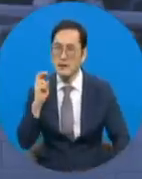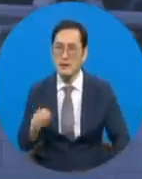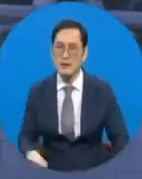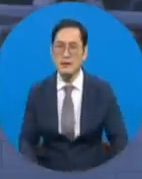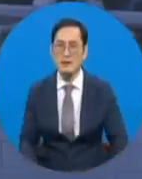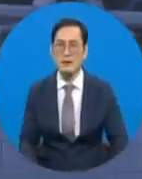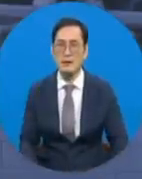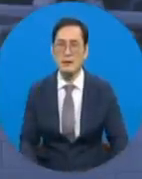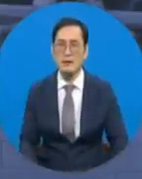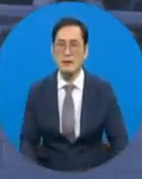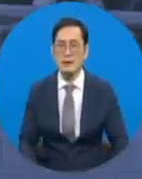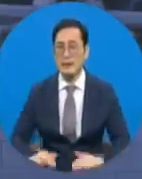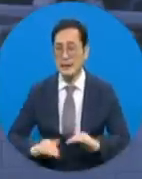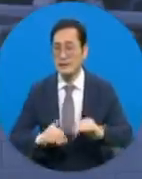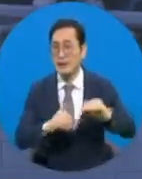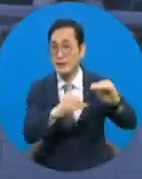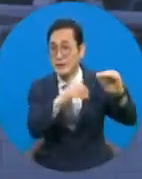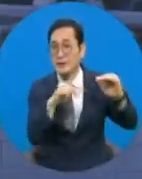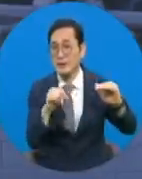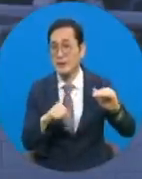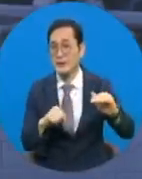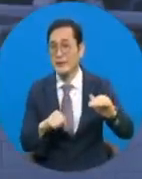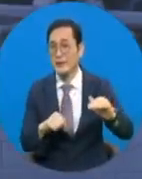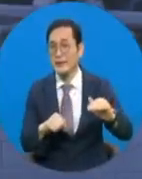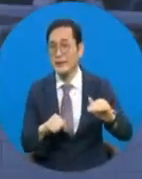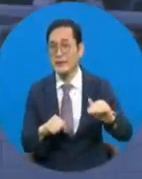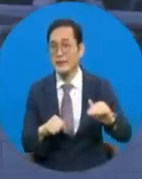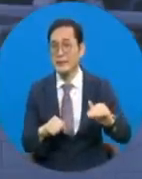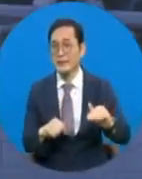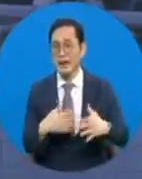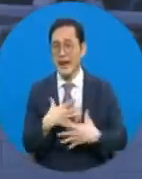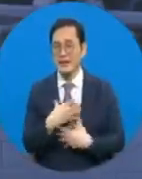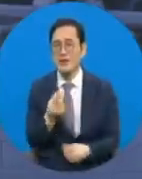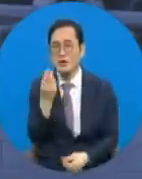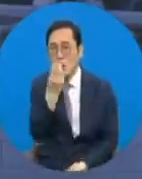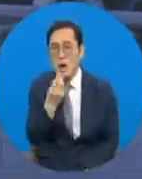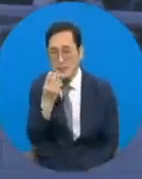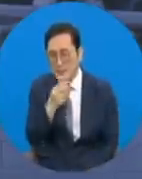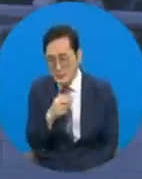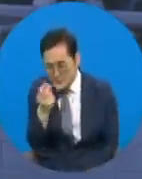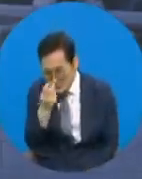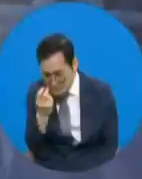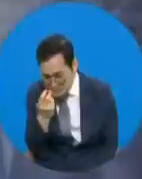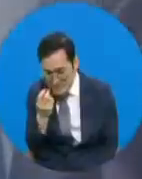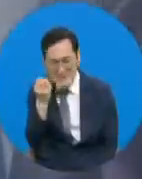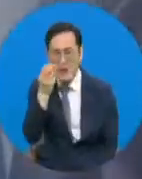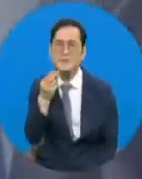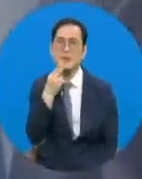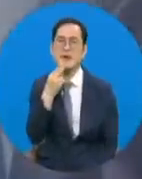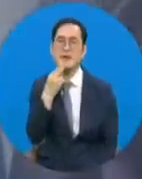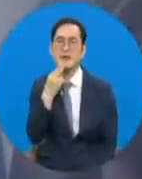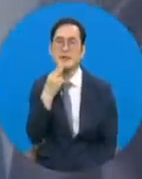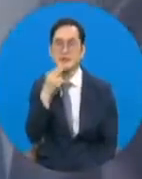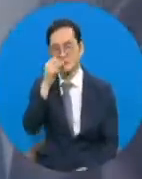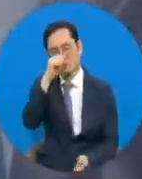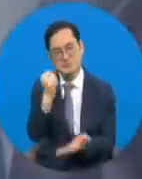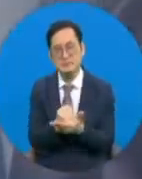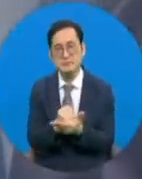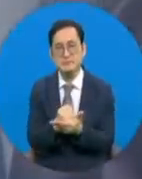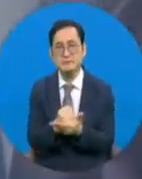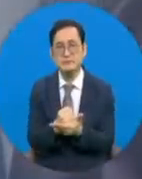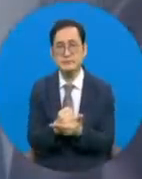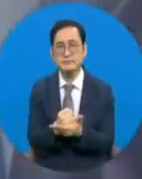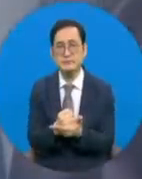에스컬레이터는 지난달 10일 안전점검 결과가 이상 없음이었다고 합니다. 이 에스컬레이터는 올해로